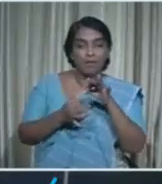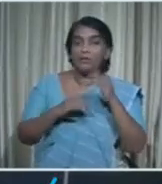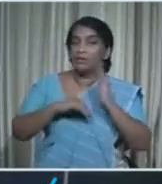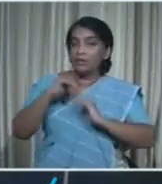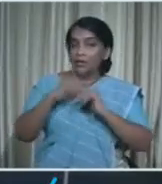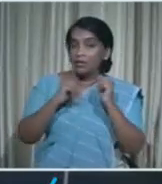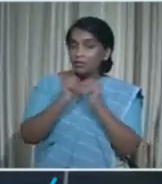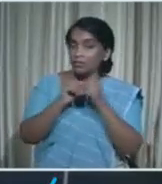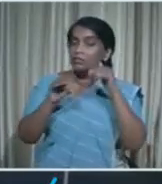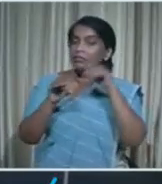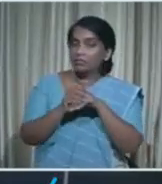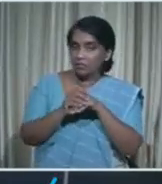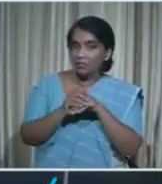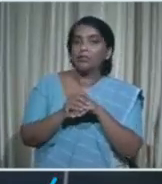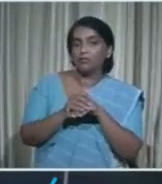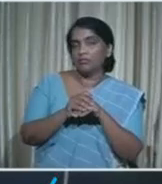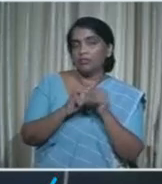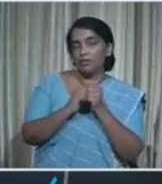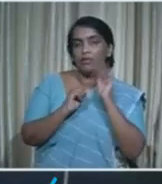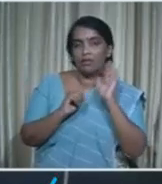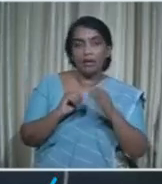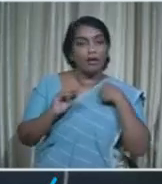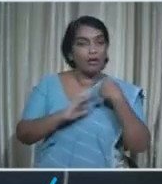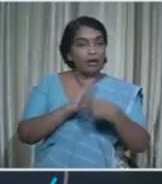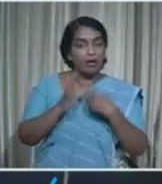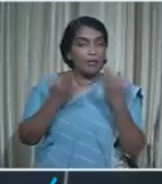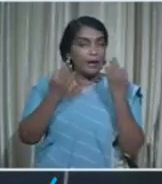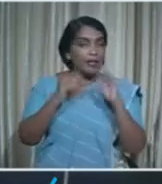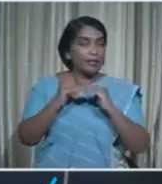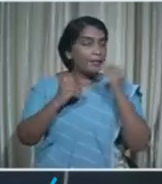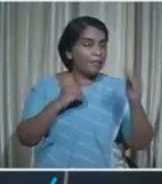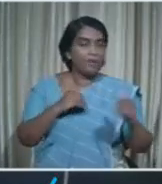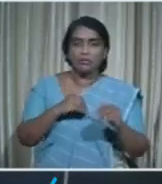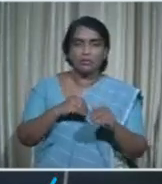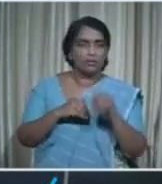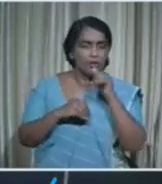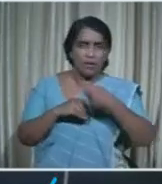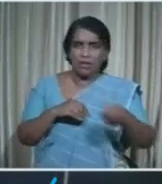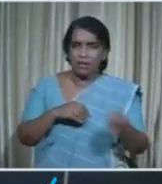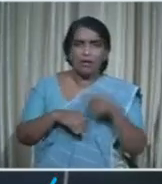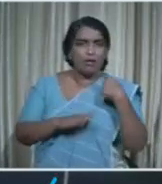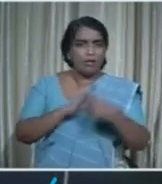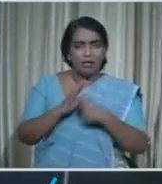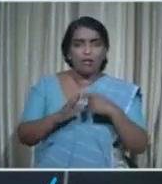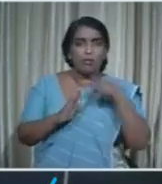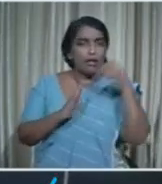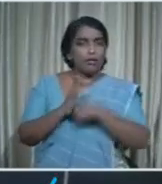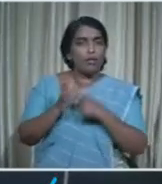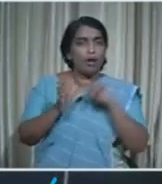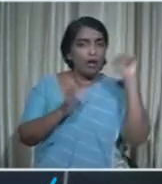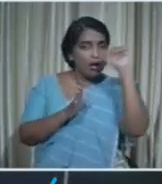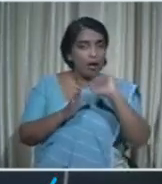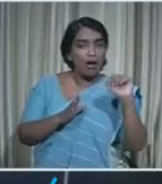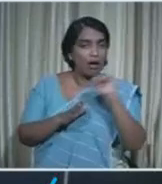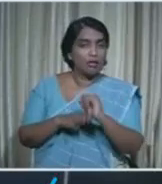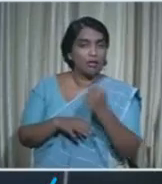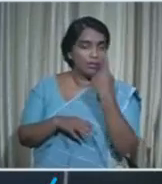अतुल कथानायक मुनि वेन्नोन अपेरटे निधास पास किसी किसीम दवसक अपेरट तमय दकुन आशा विकमराट की ओद